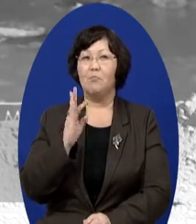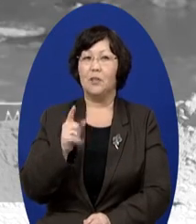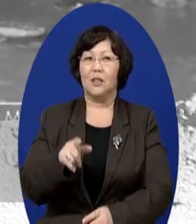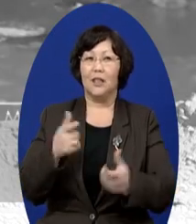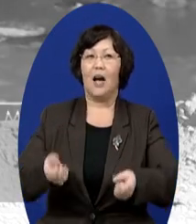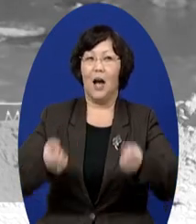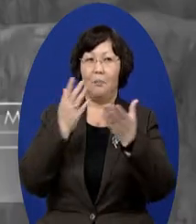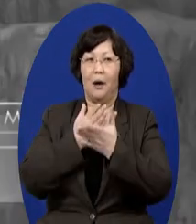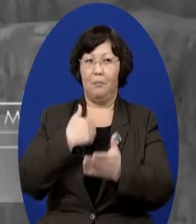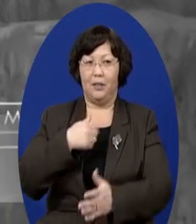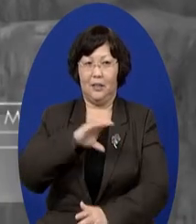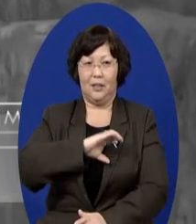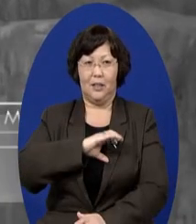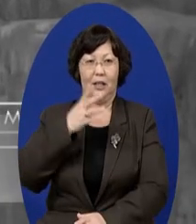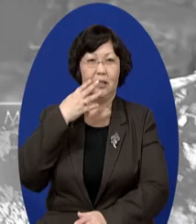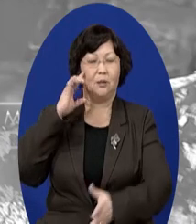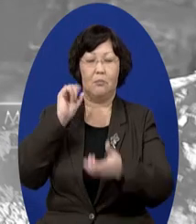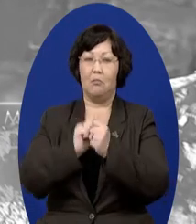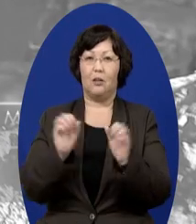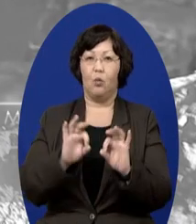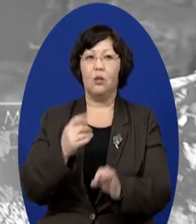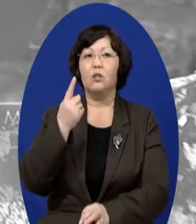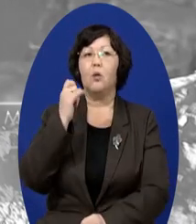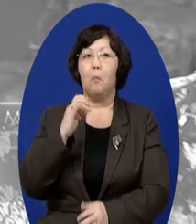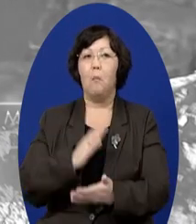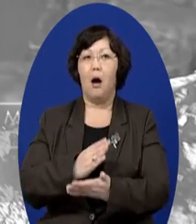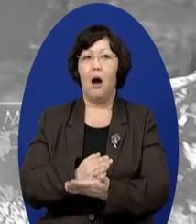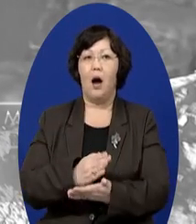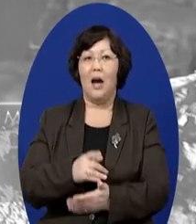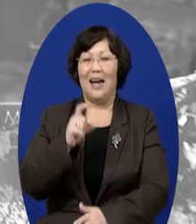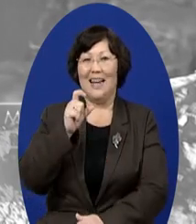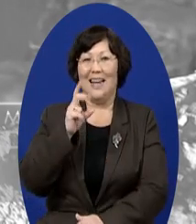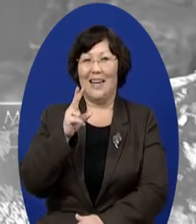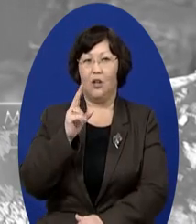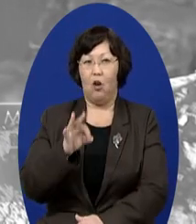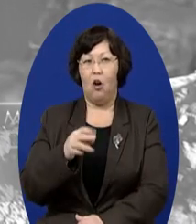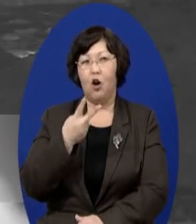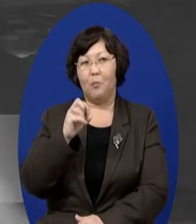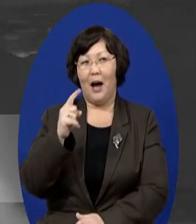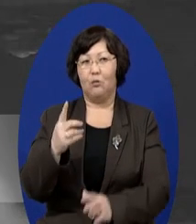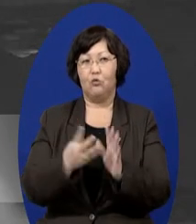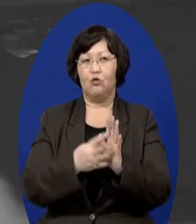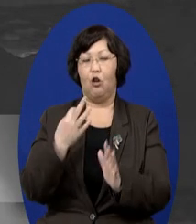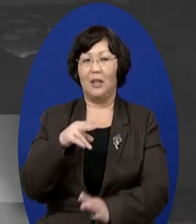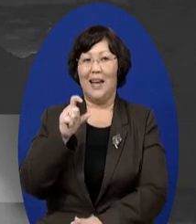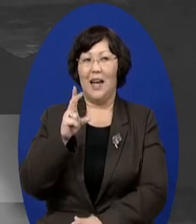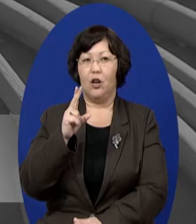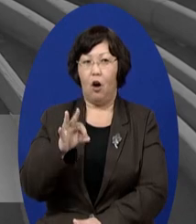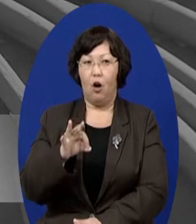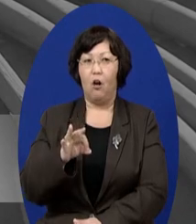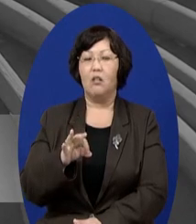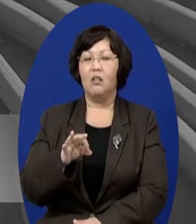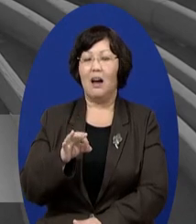Миний бас сэтгэлд бас нэг мартагдахгүй бас нэг зүйл байдаг. Тэр бол одоо Эко 2019 онд бол Эко Алтан замрын ил